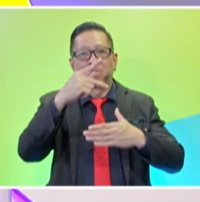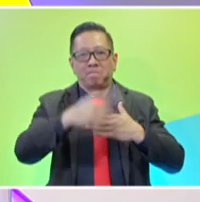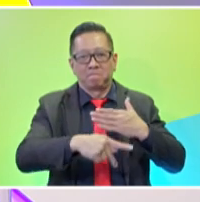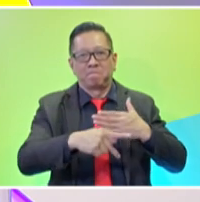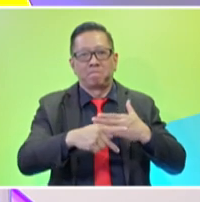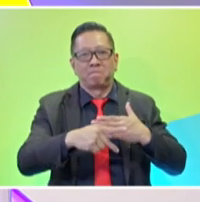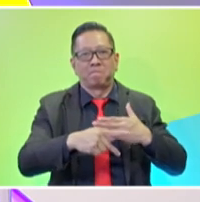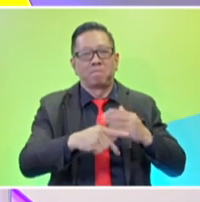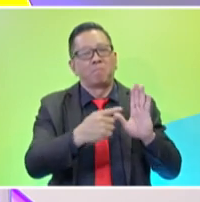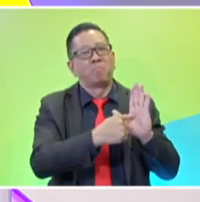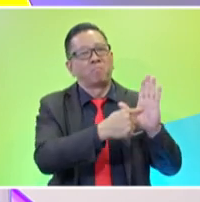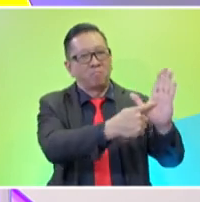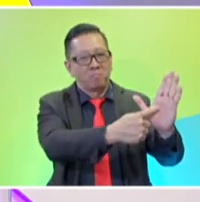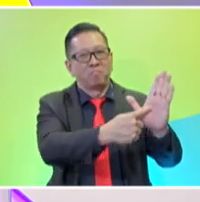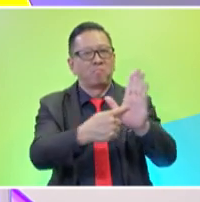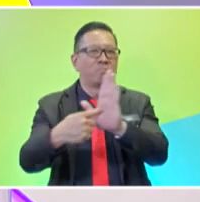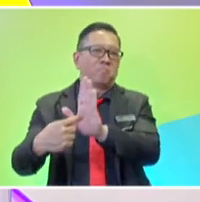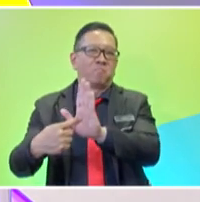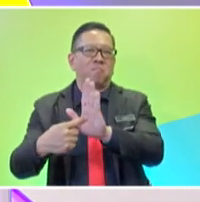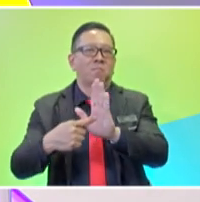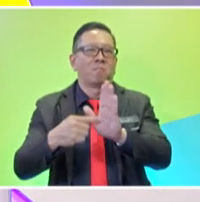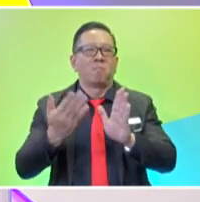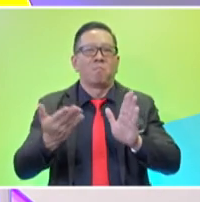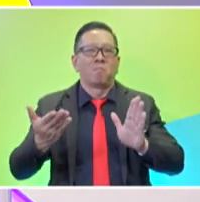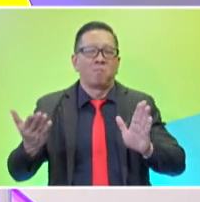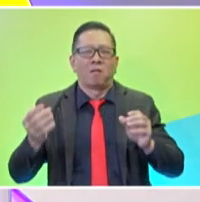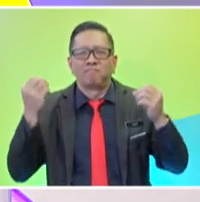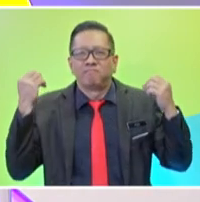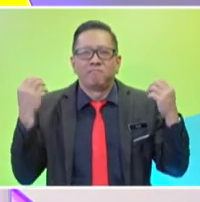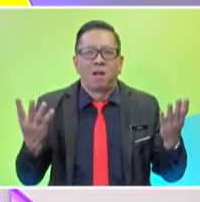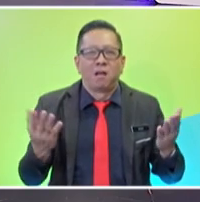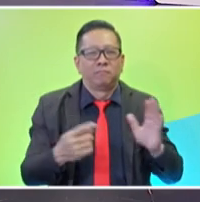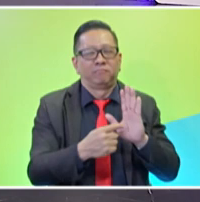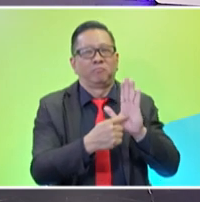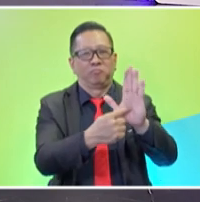tapi kita ada banyak benda tunjuk Oke